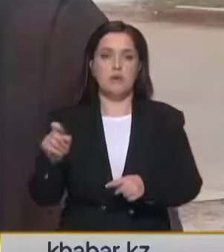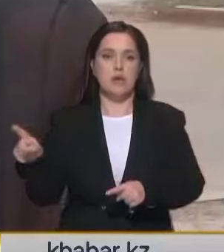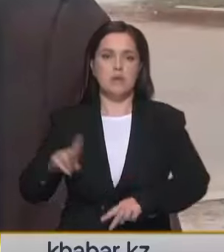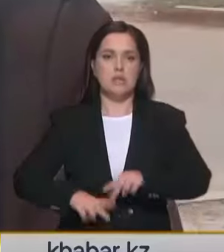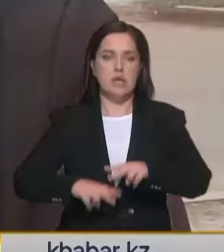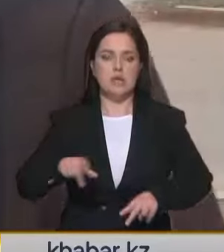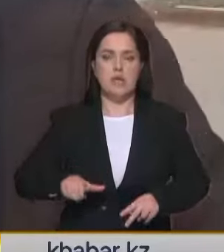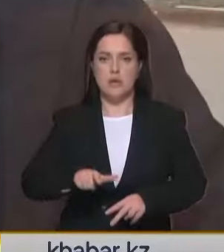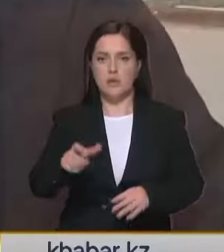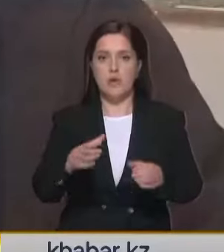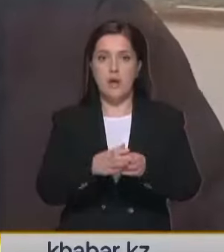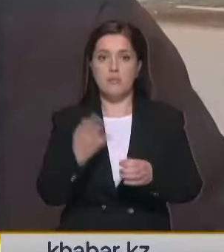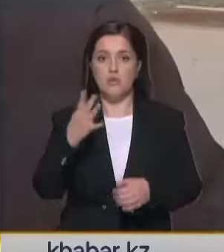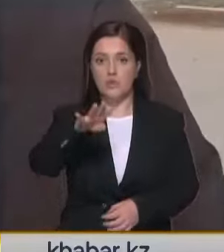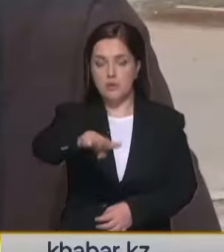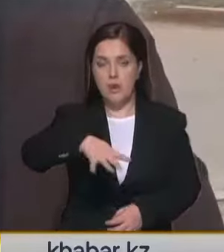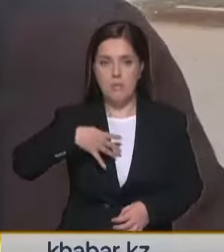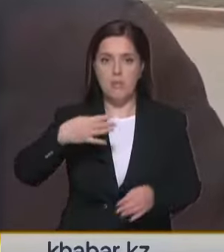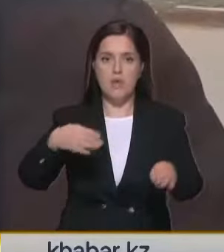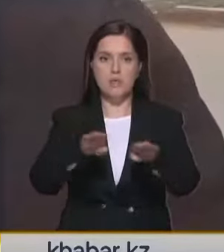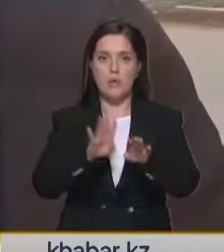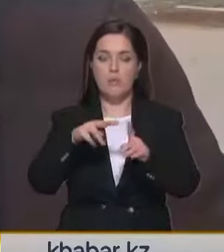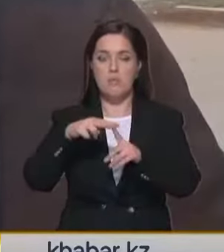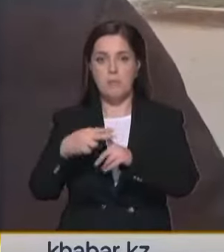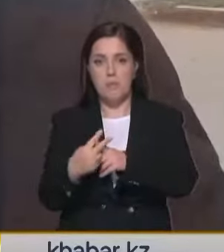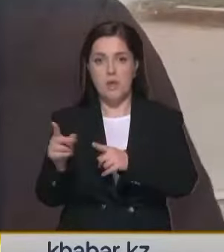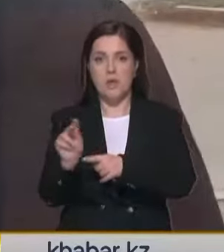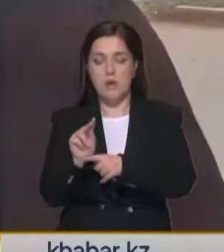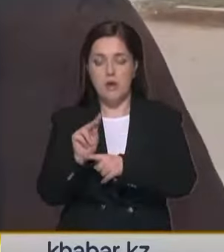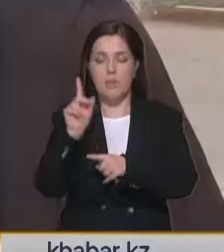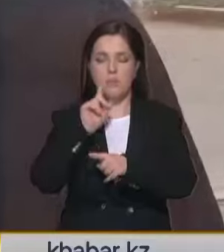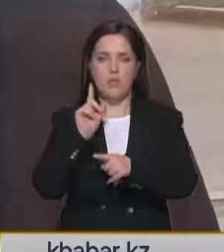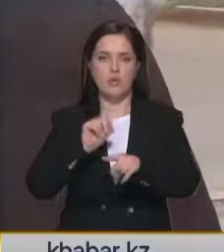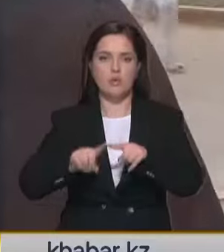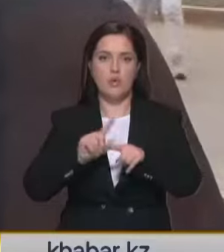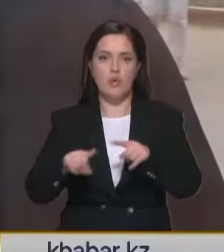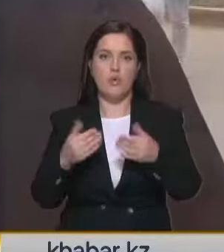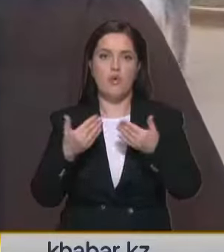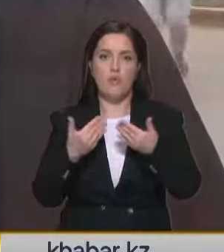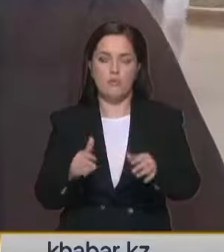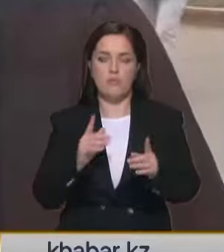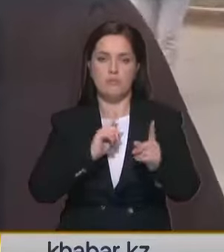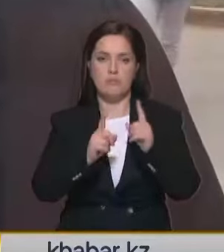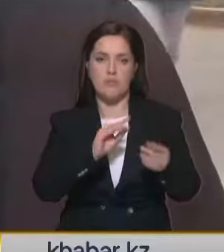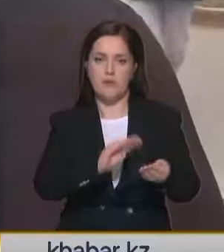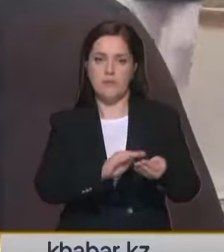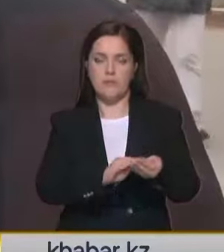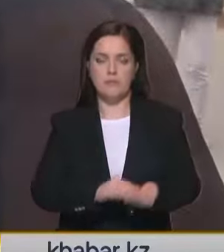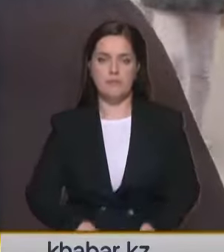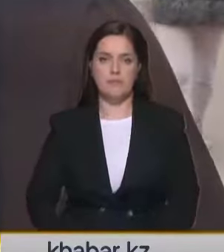компании. Мост четырехполосный, поэтому закрыли только часть, где проводится ремонт. Движение транспорта не ограничено.